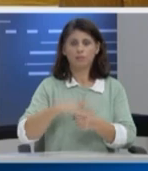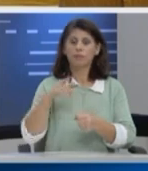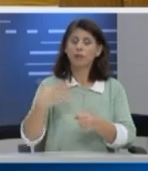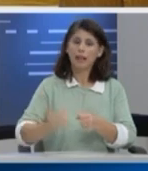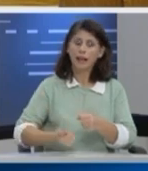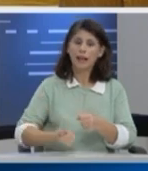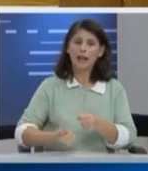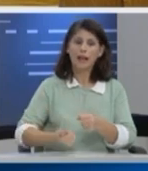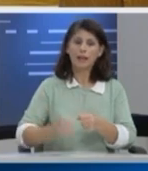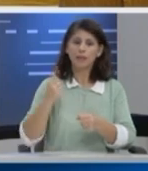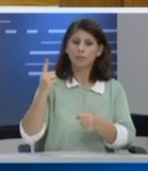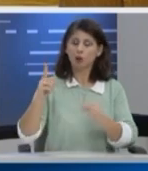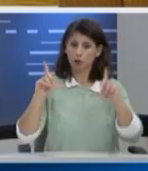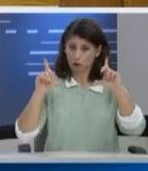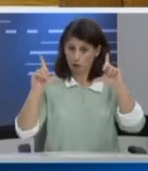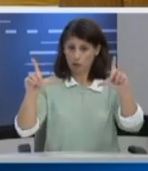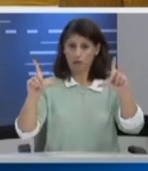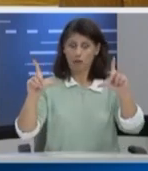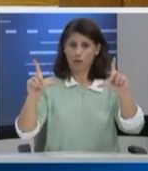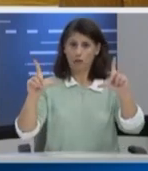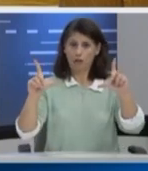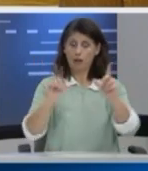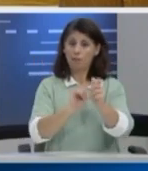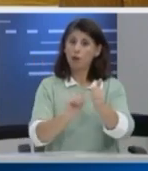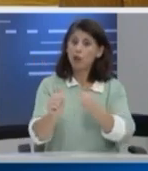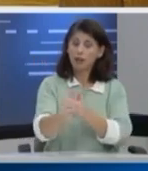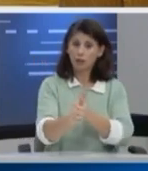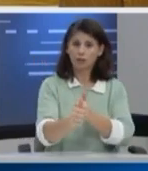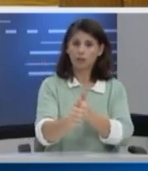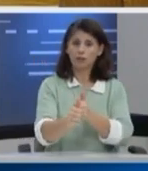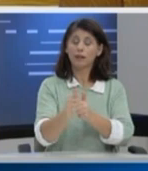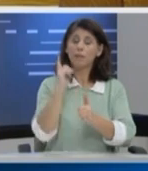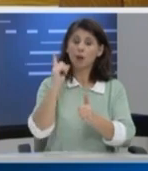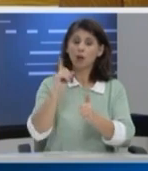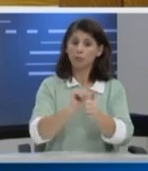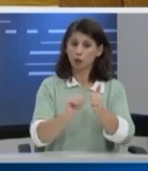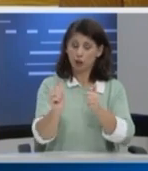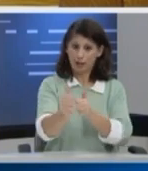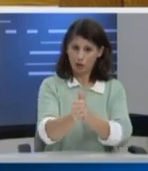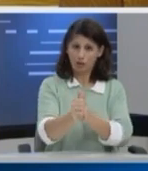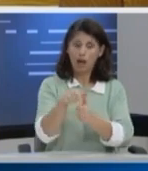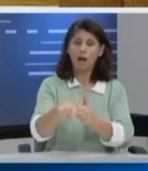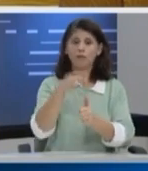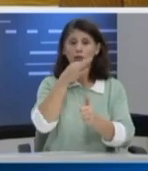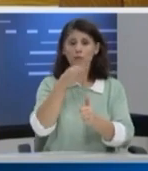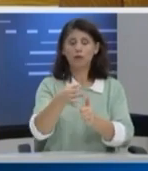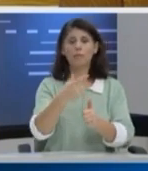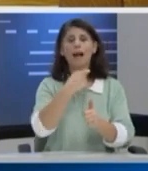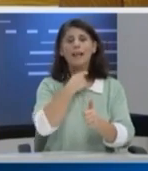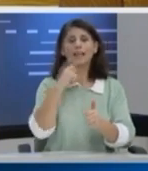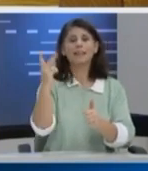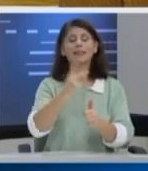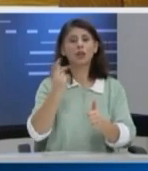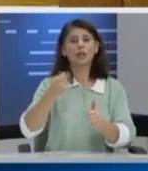Και να μπει σε πρώτο πλάνο η προτεραιότητα και σε πρώτη προτεραιότητα αυτό που ονομάζουμε ανάγκες